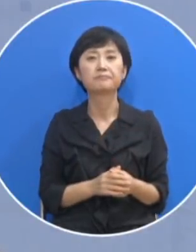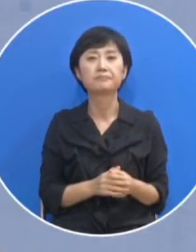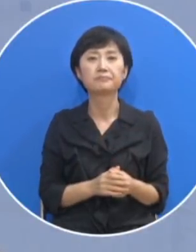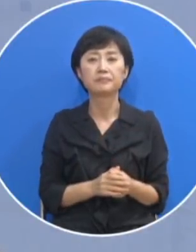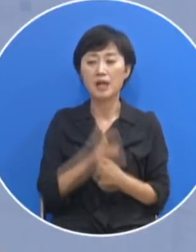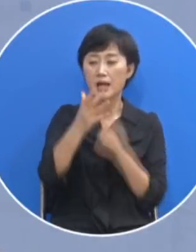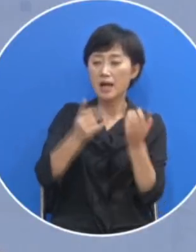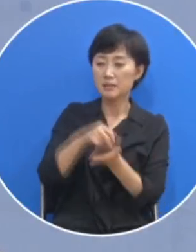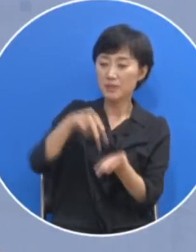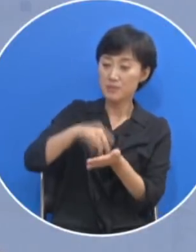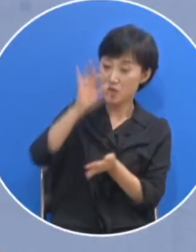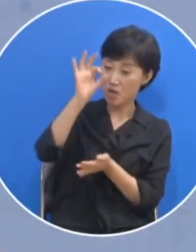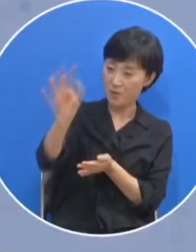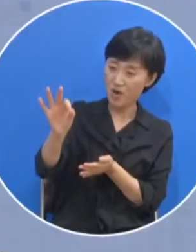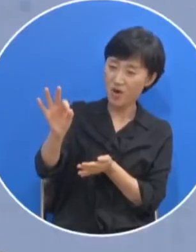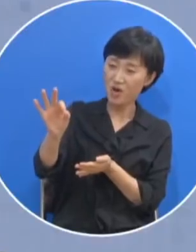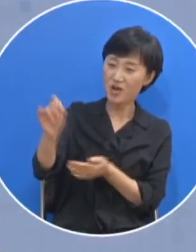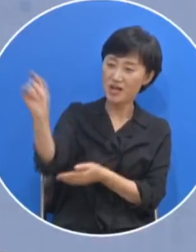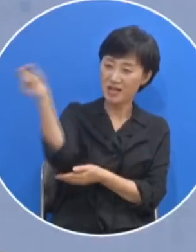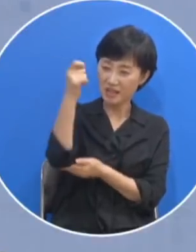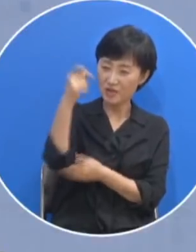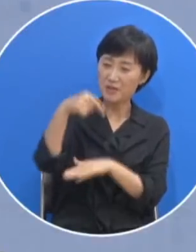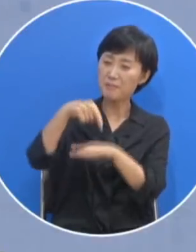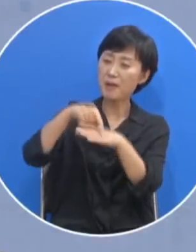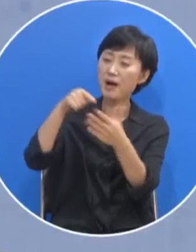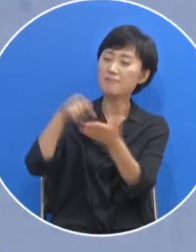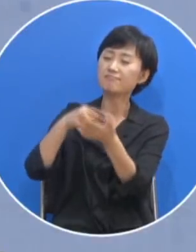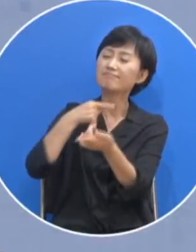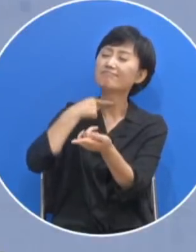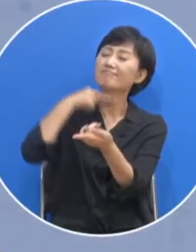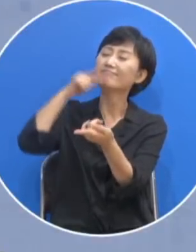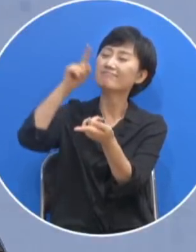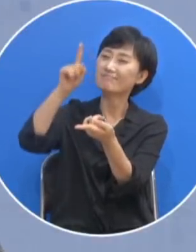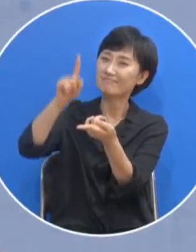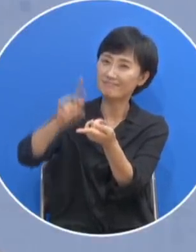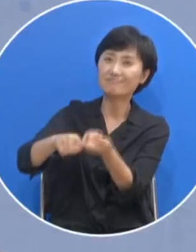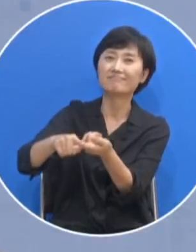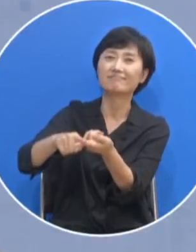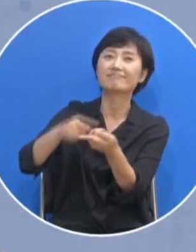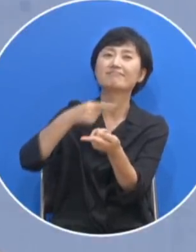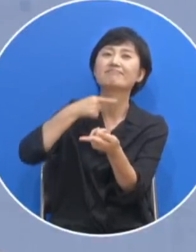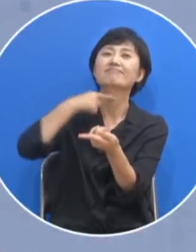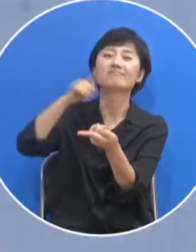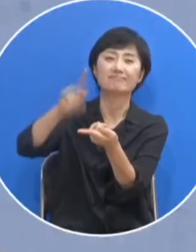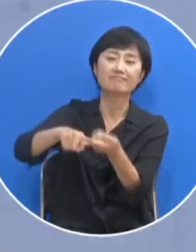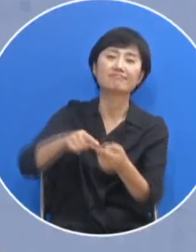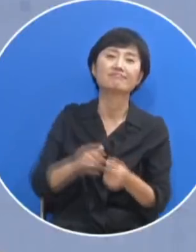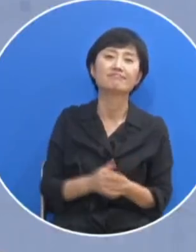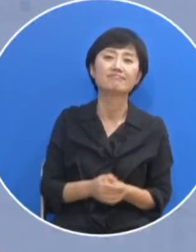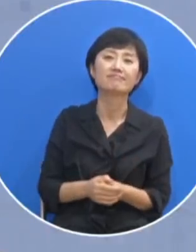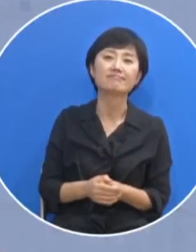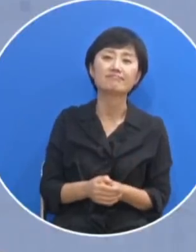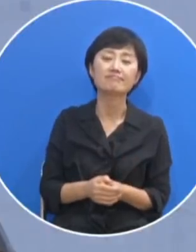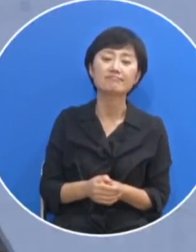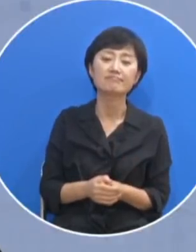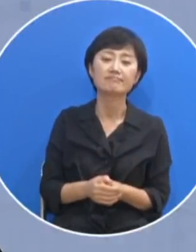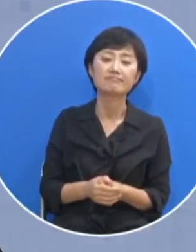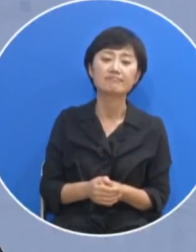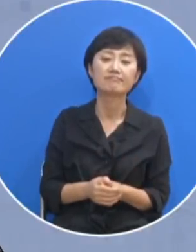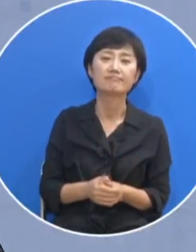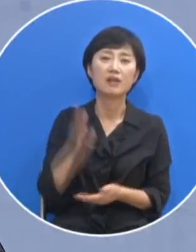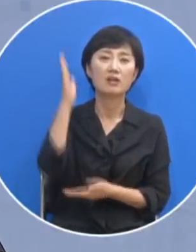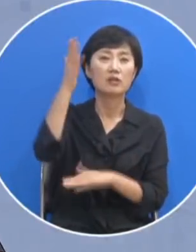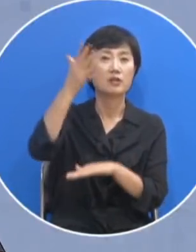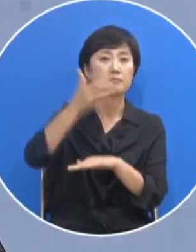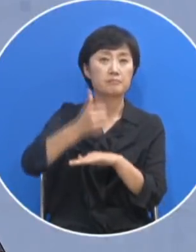하나님께서 더 기술 그 마음을 받아 어딨죠 men's ex 앞패드 허 갑자기 4 결론 매수 믿어라